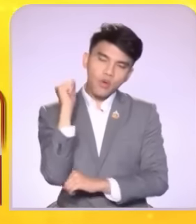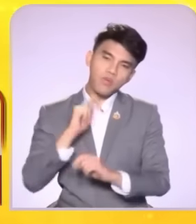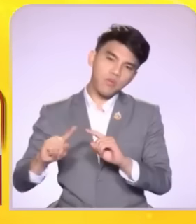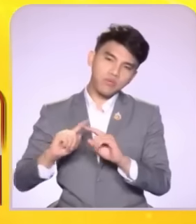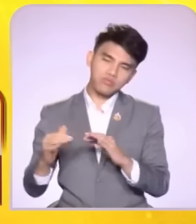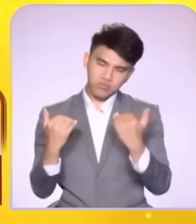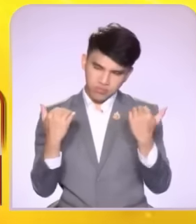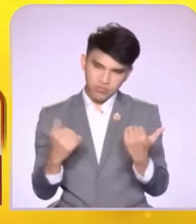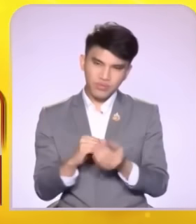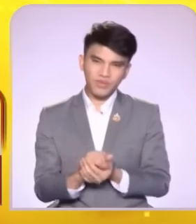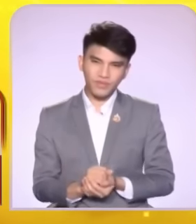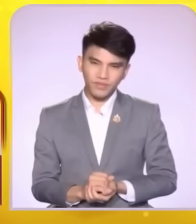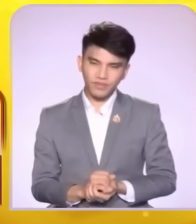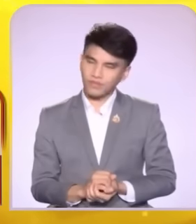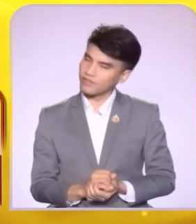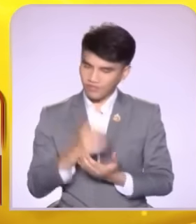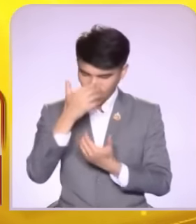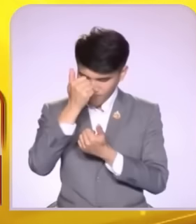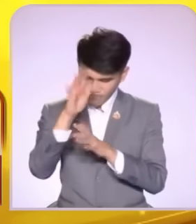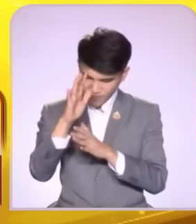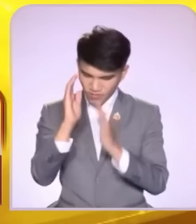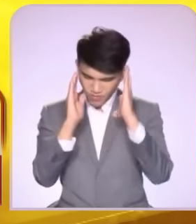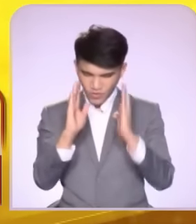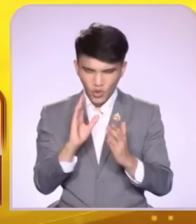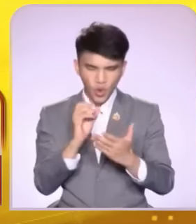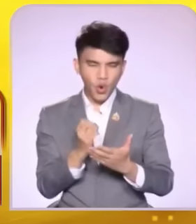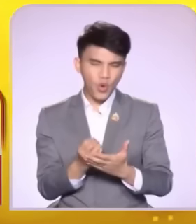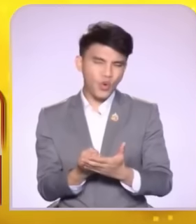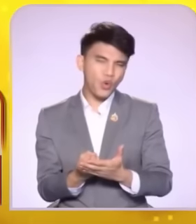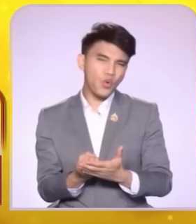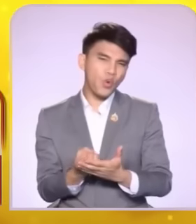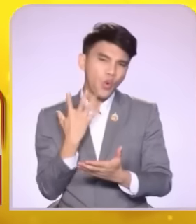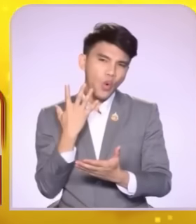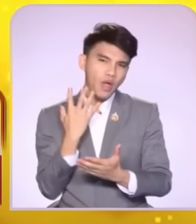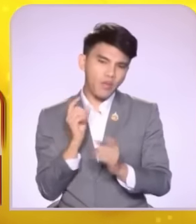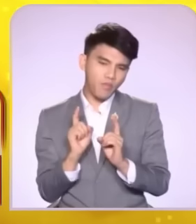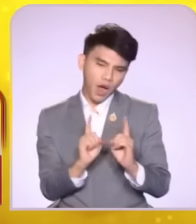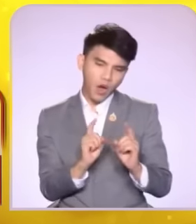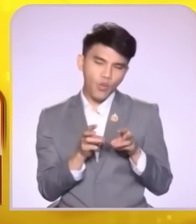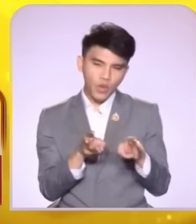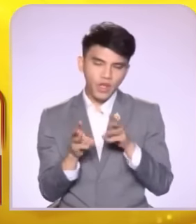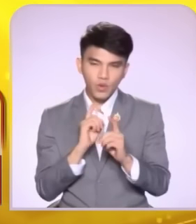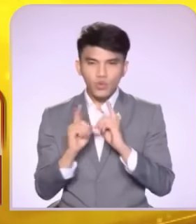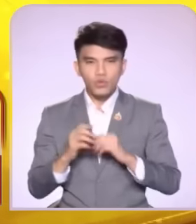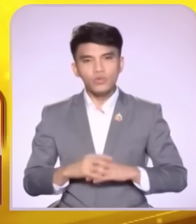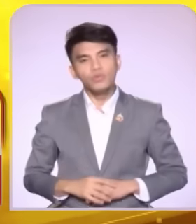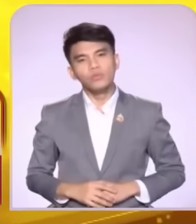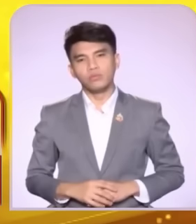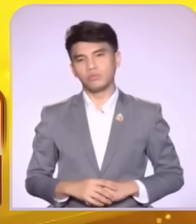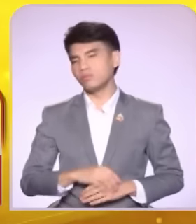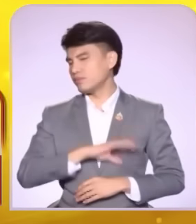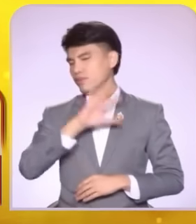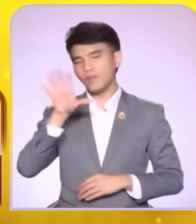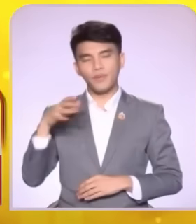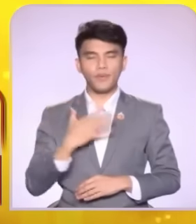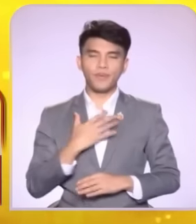นก็เขาไม่ค่อยสนใจคนรวยรายใหญ่ๆเขาจะประกบเลยค่ะเขาจะมีวิธีการบอกไม่ถูก18มกุฎอ่ะ